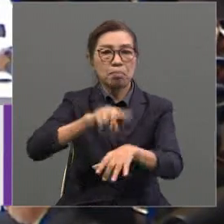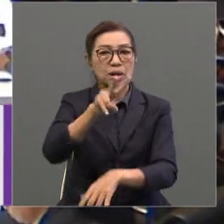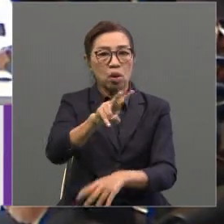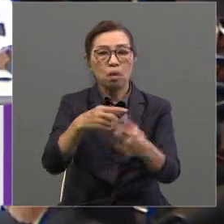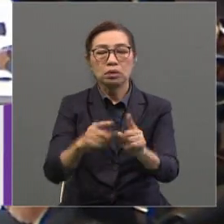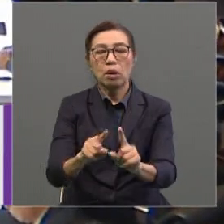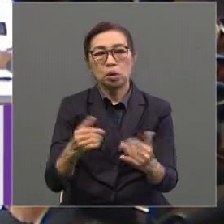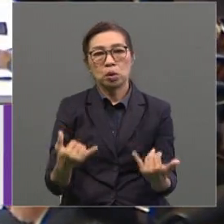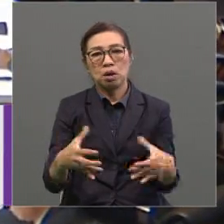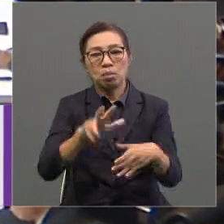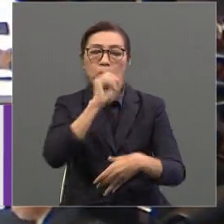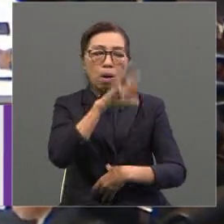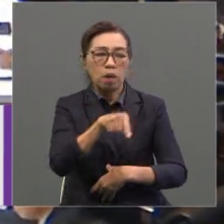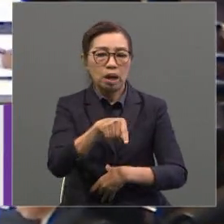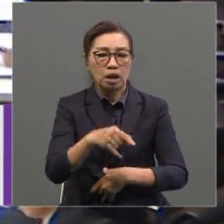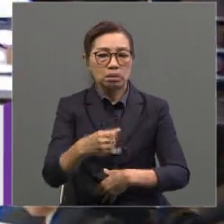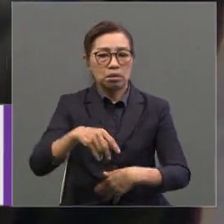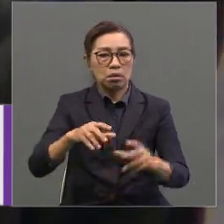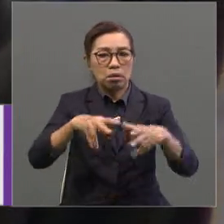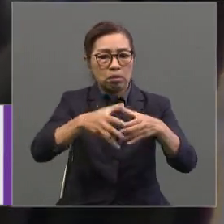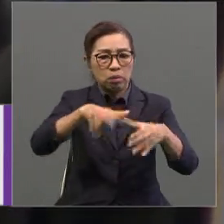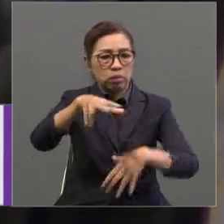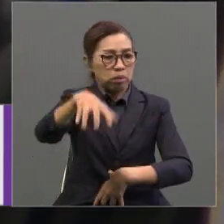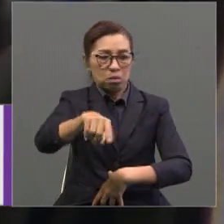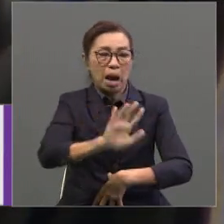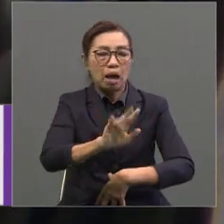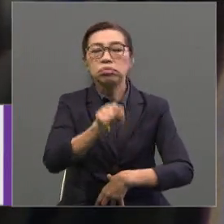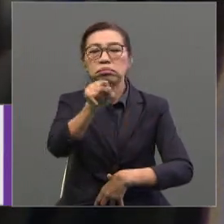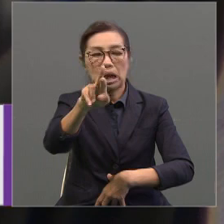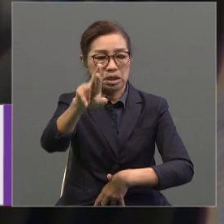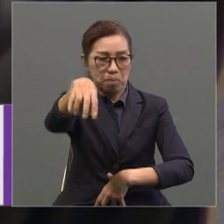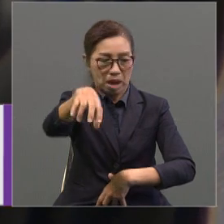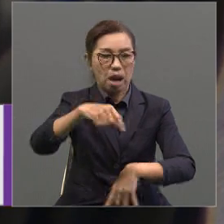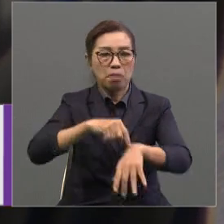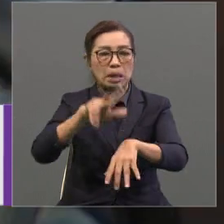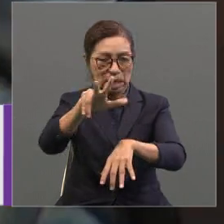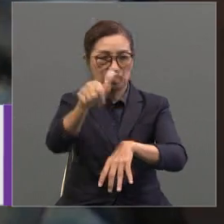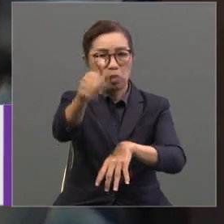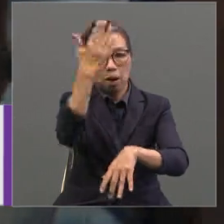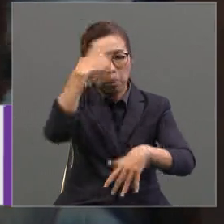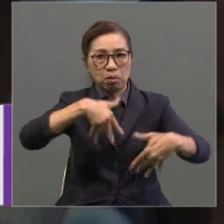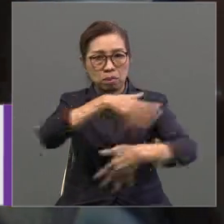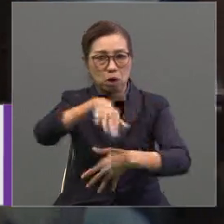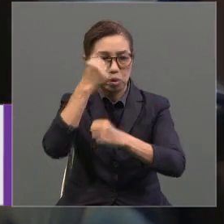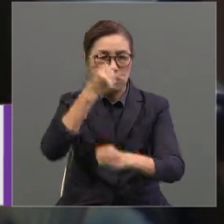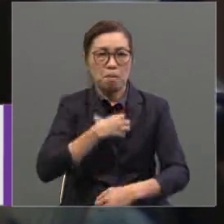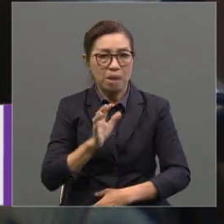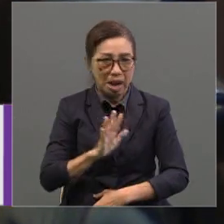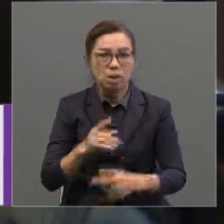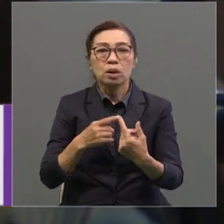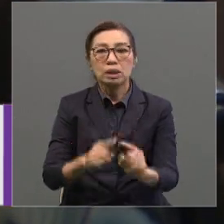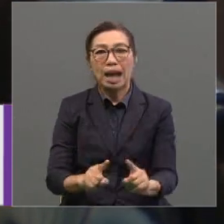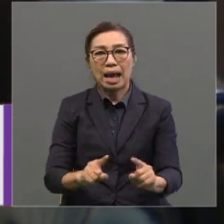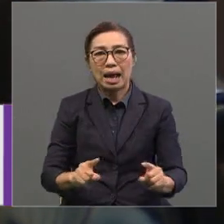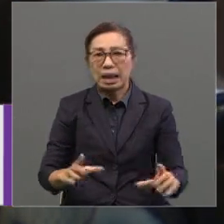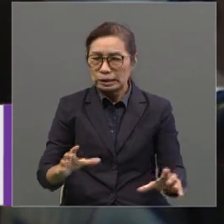พรรคเพื่อไทยขอเปลี่ยนไปที่ประชุมสภาผู้แทนราษฎรในเวลา15:00นเพื่อหลีกเลี่ยงการชุมนุมแต่ว่าล่าสุดค่ะอย่างที่บอกไปนะคะก็คือ